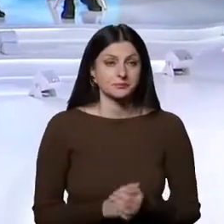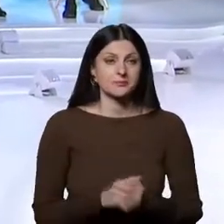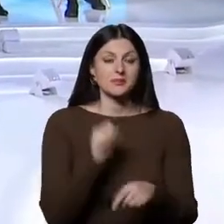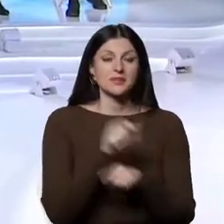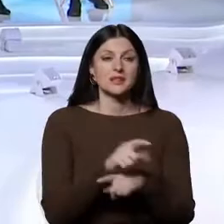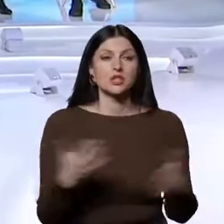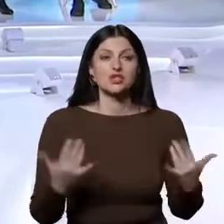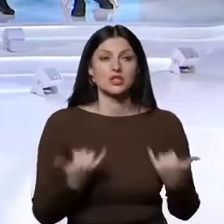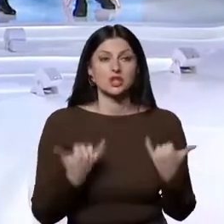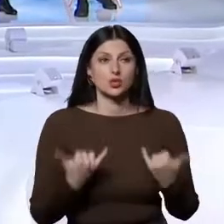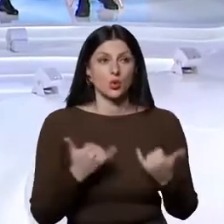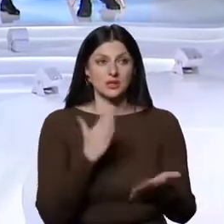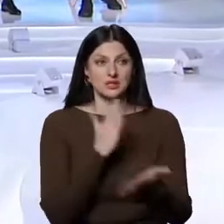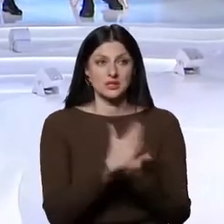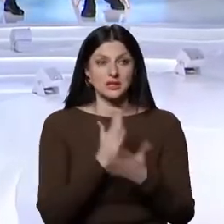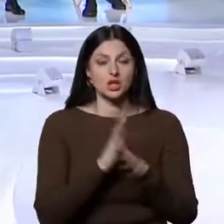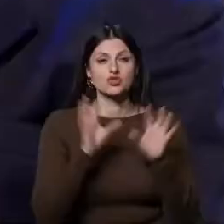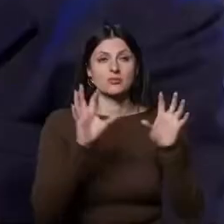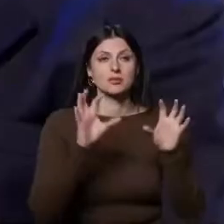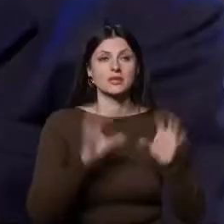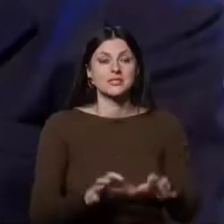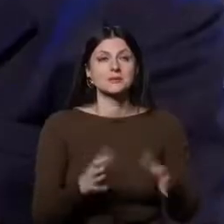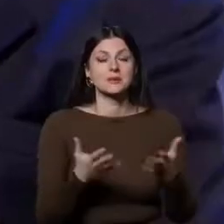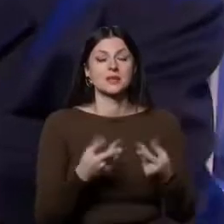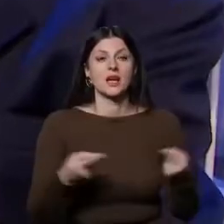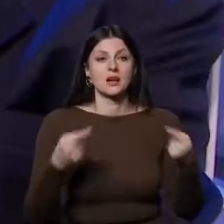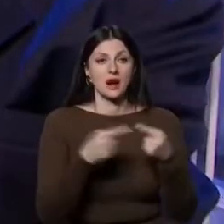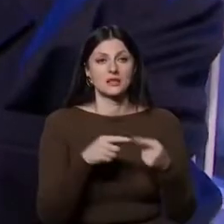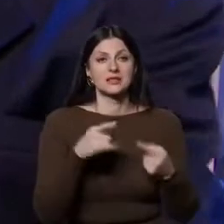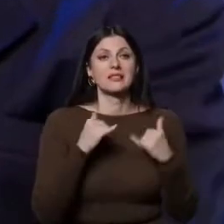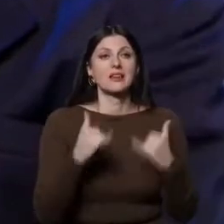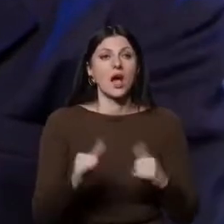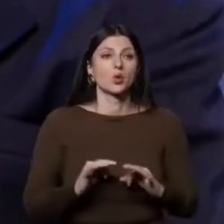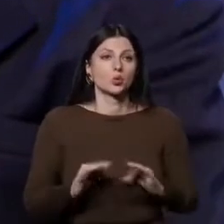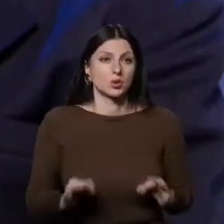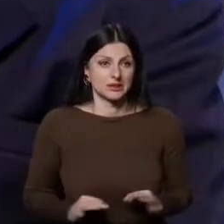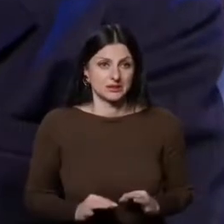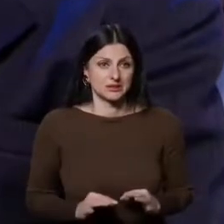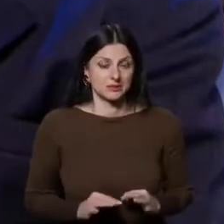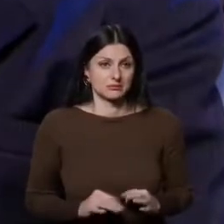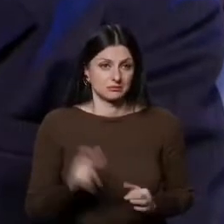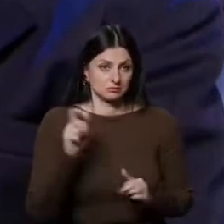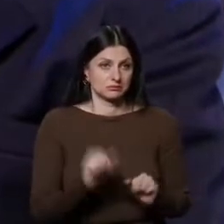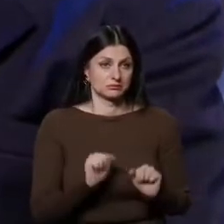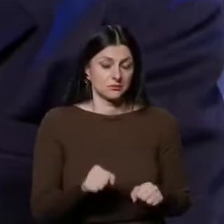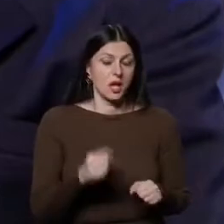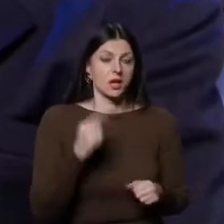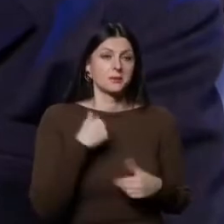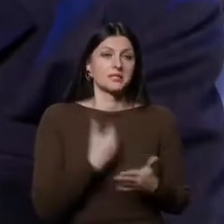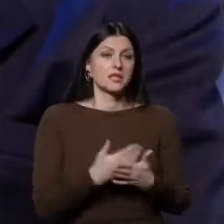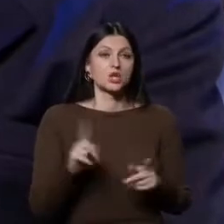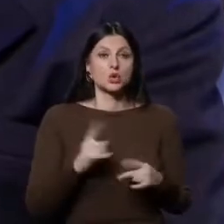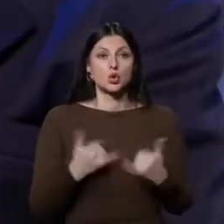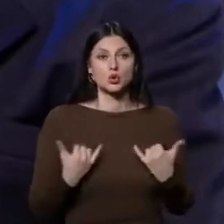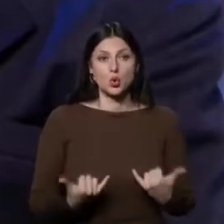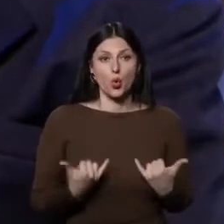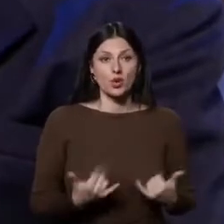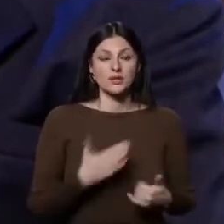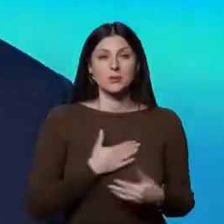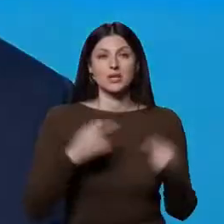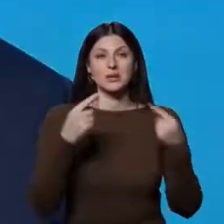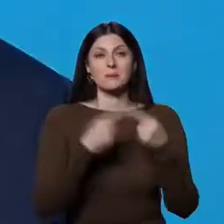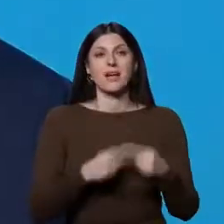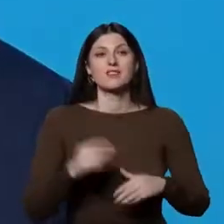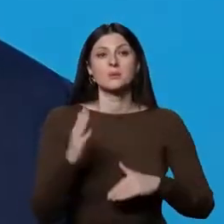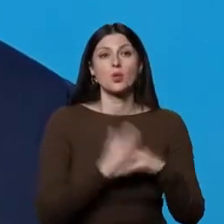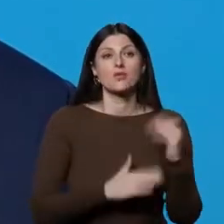сьогодні стоять, вони, в принципі, якраз осяжні для юриста. І мені здається, що сьогодні мої певні професійні